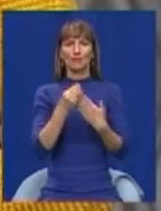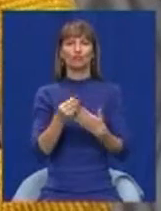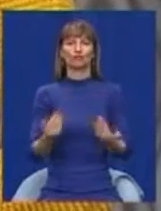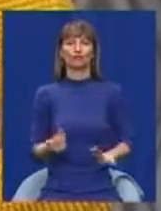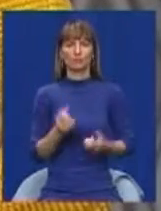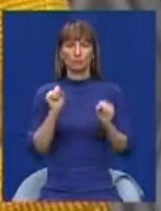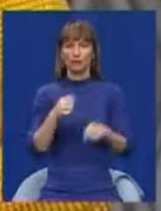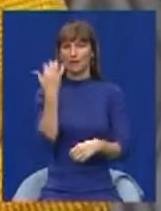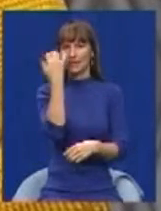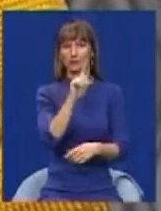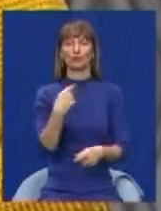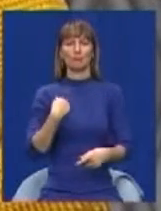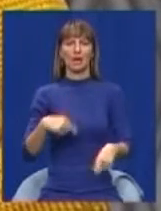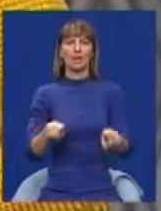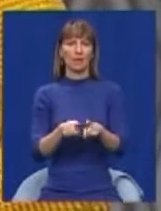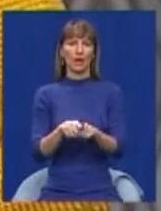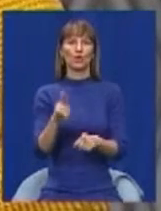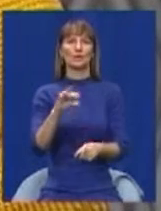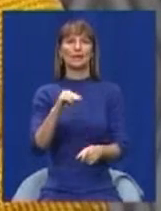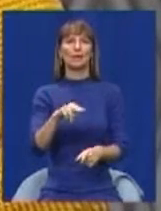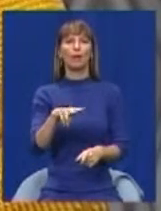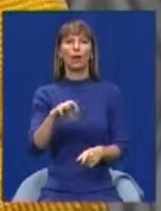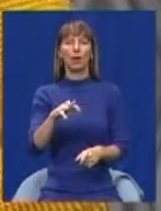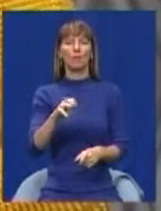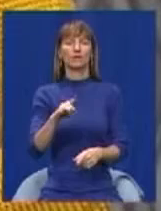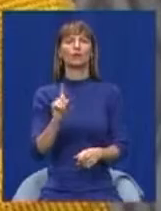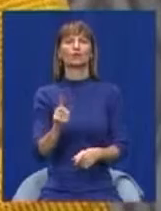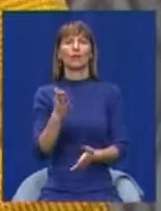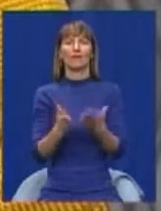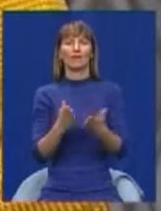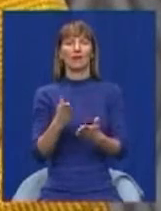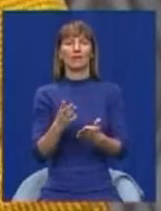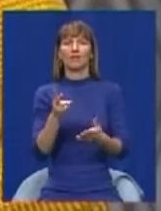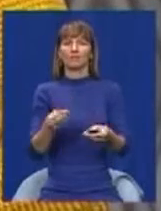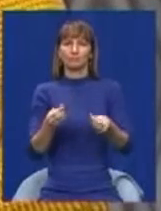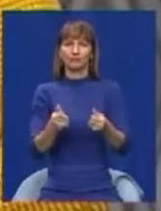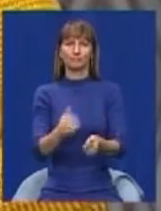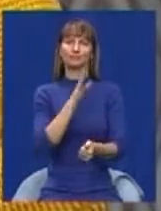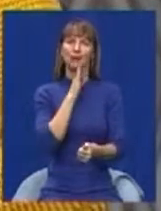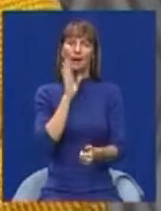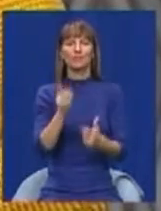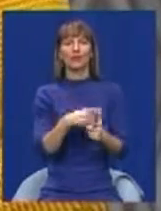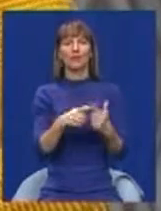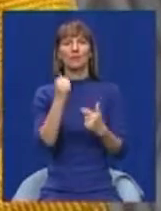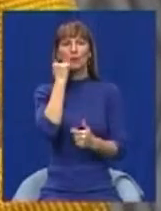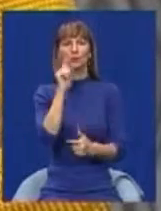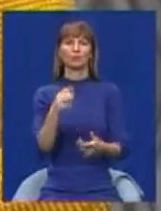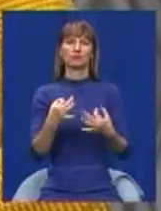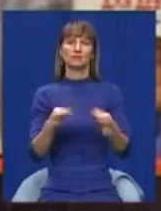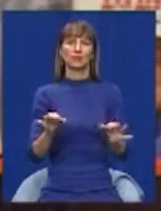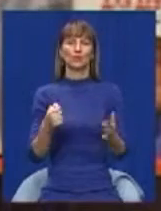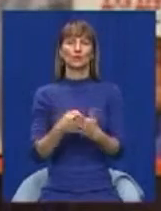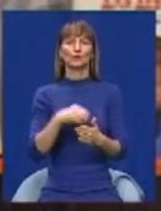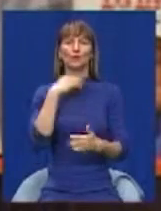що ми також дипломати. От хто, напевно, не умовляв свою маму або бабусю, аби вони не пускали їх